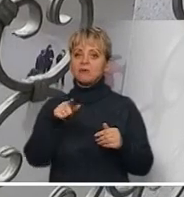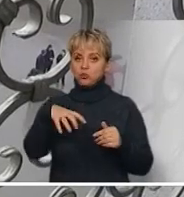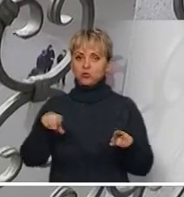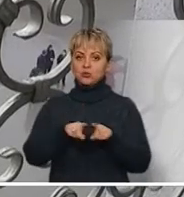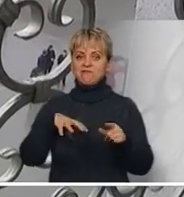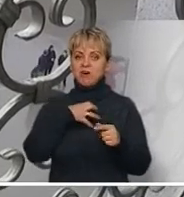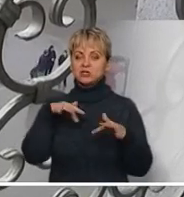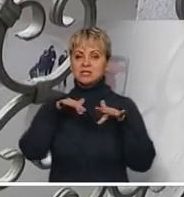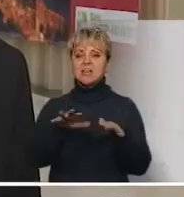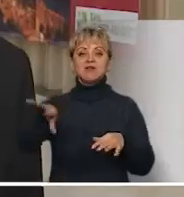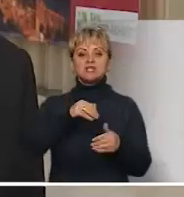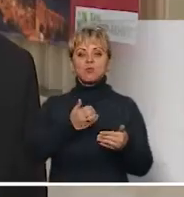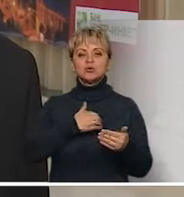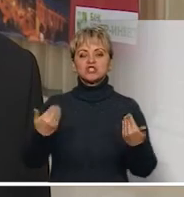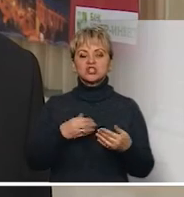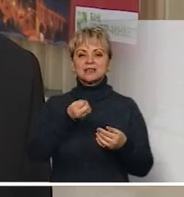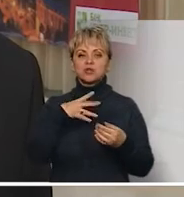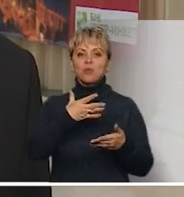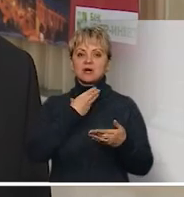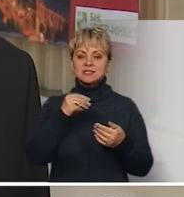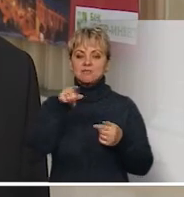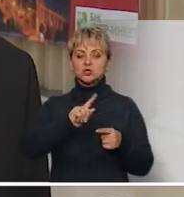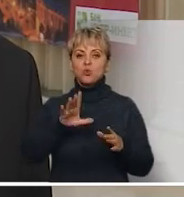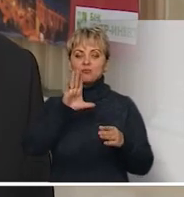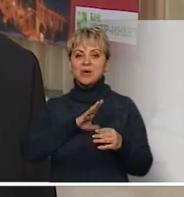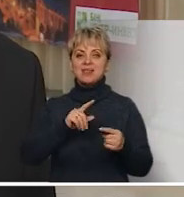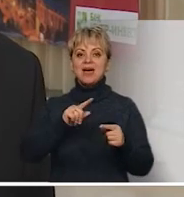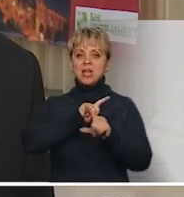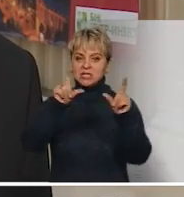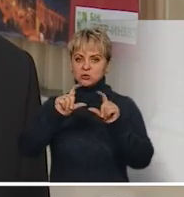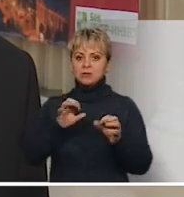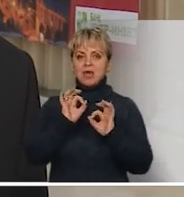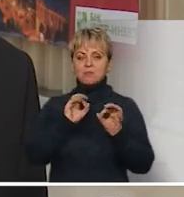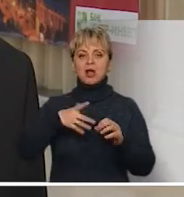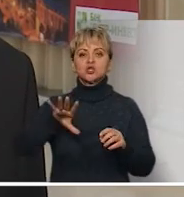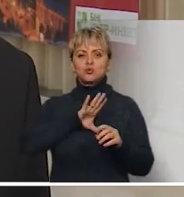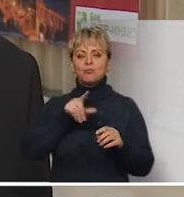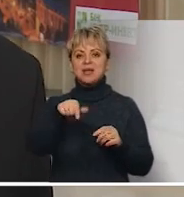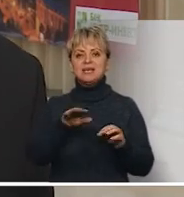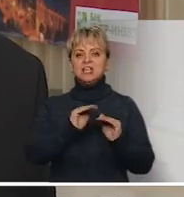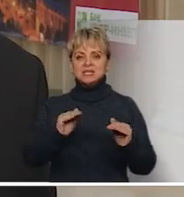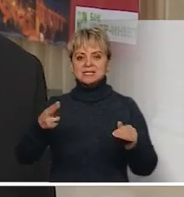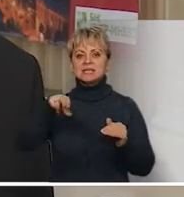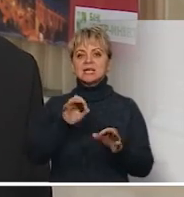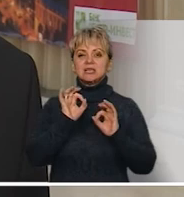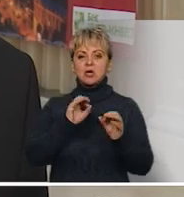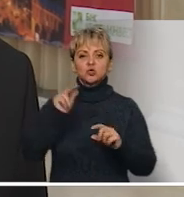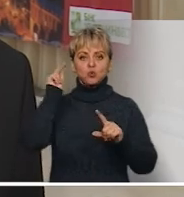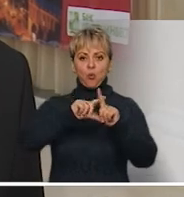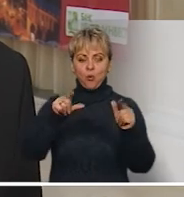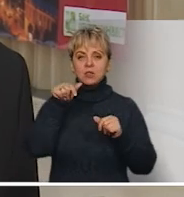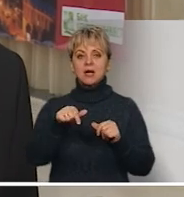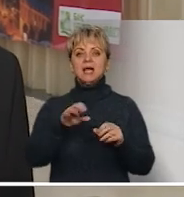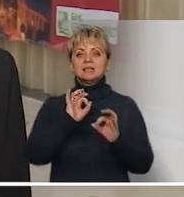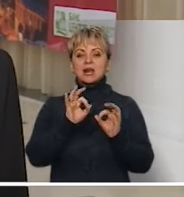– не менее важное дело. Всем же хочется жить хорошо, красиво, чтобы была инфраструктура нормальная, чтобы были нормальные детские сады,